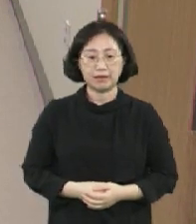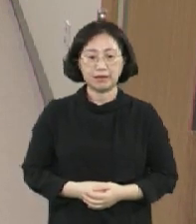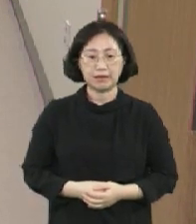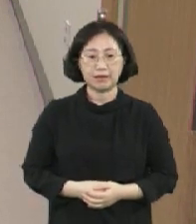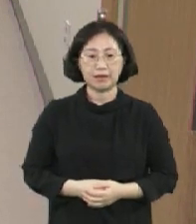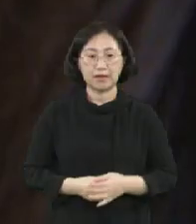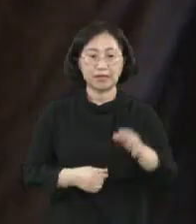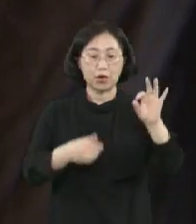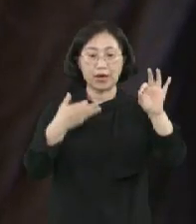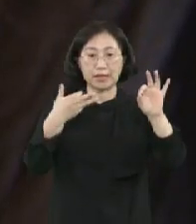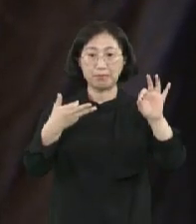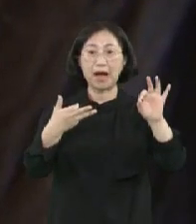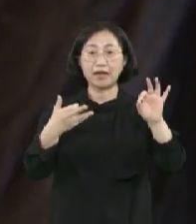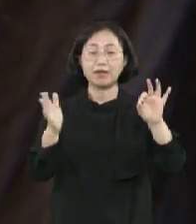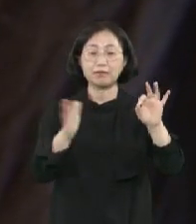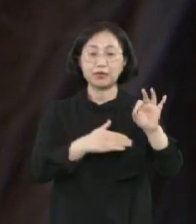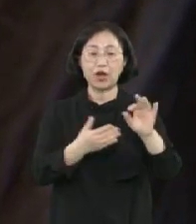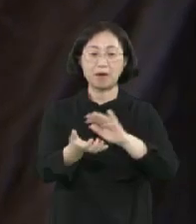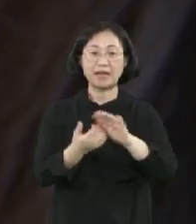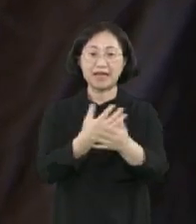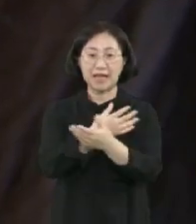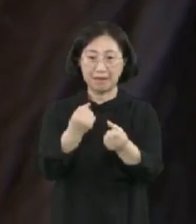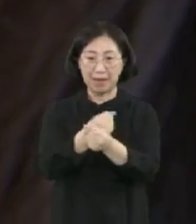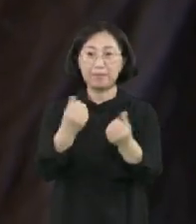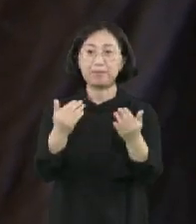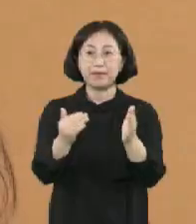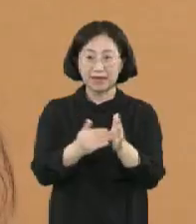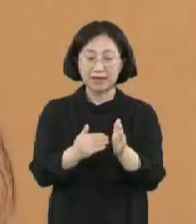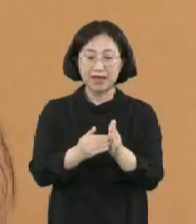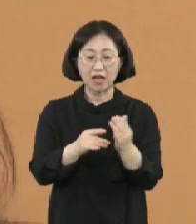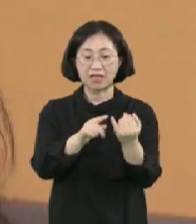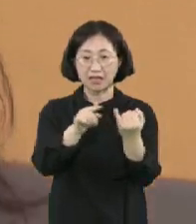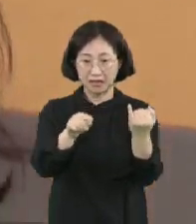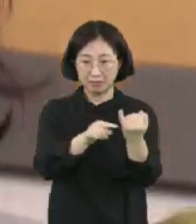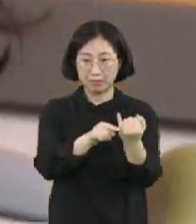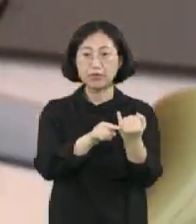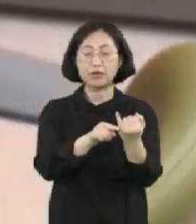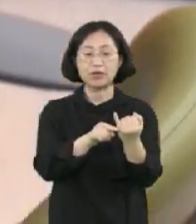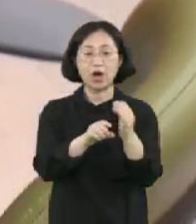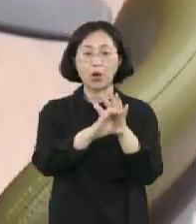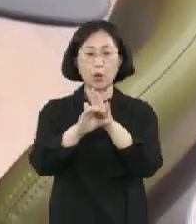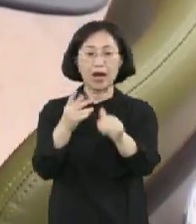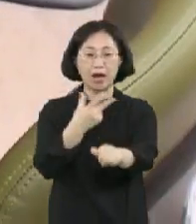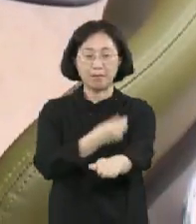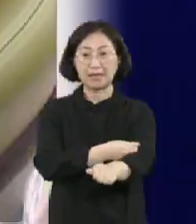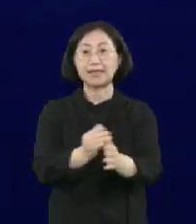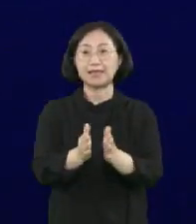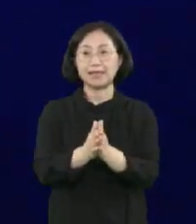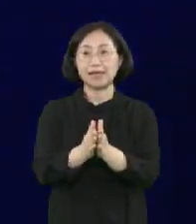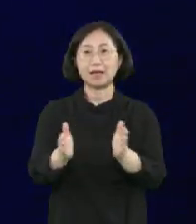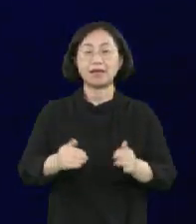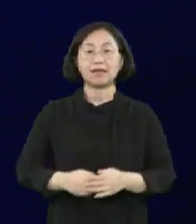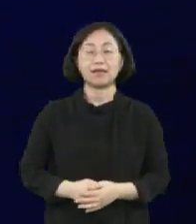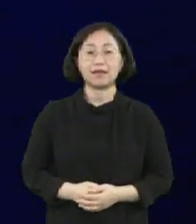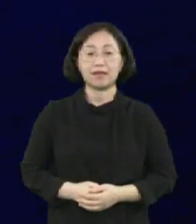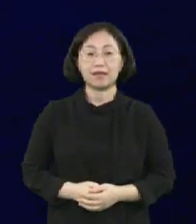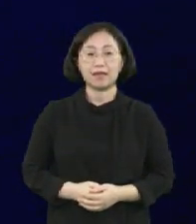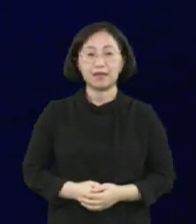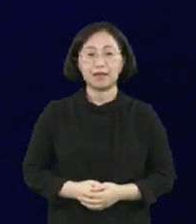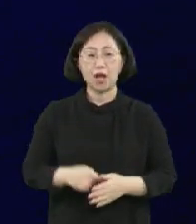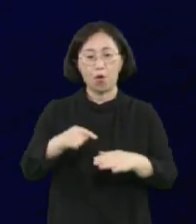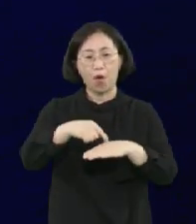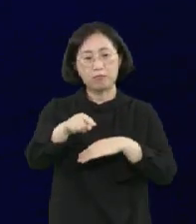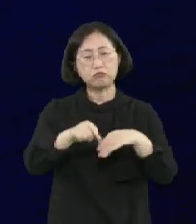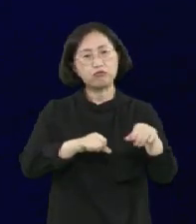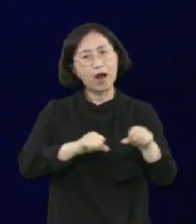지난 18일부터 사전 예약을 마친 임신부를 대상으로 코로나19 백신 접종이 시작됐습니다. 외부